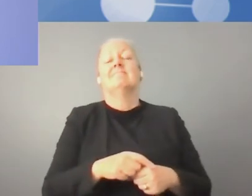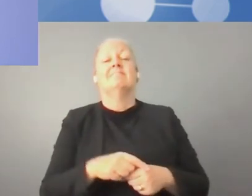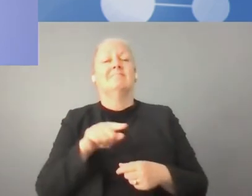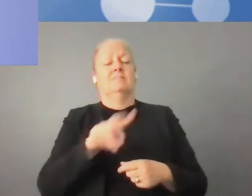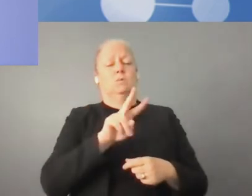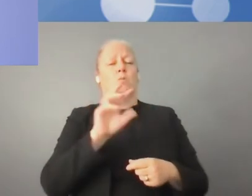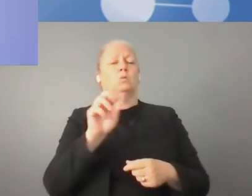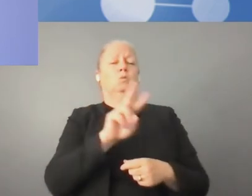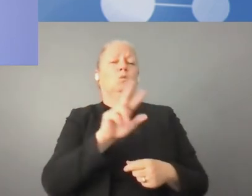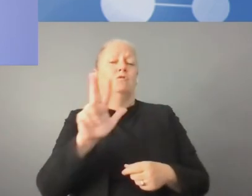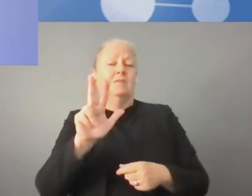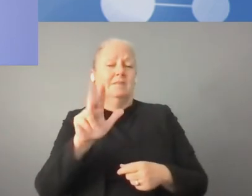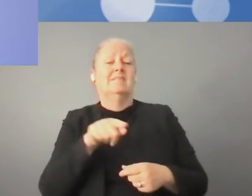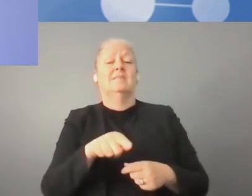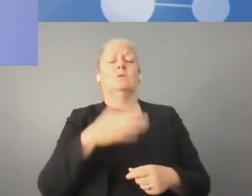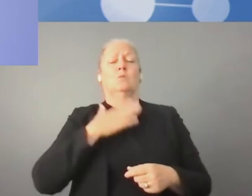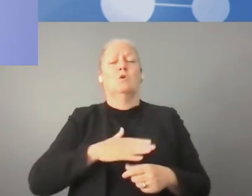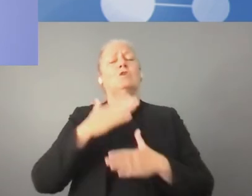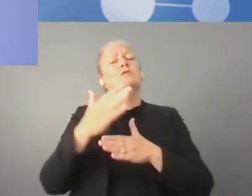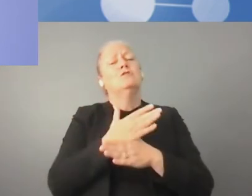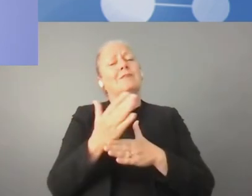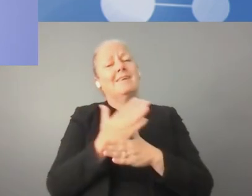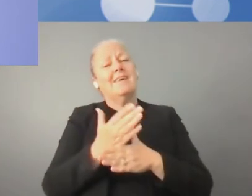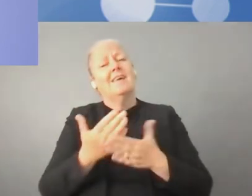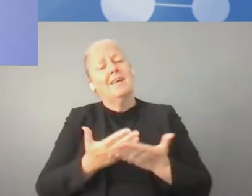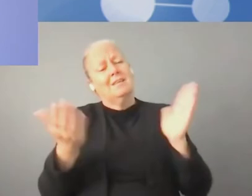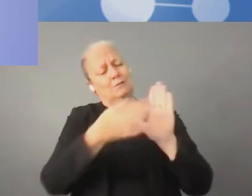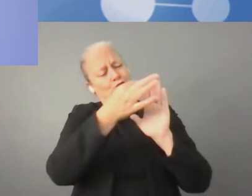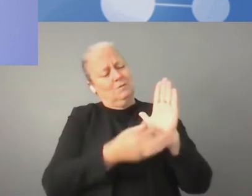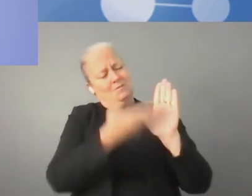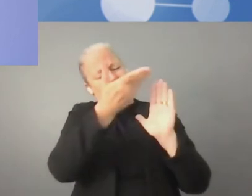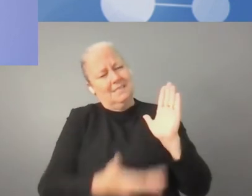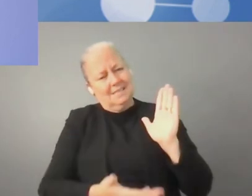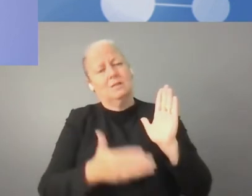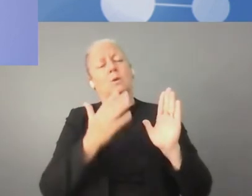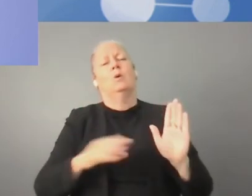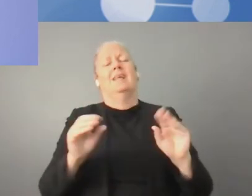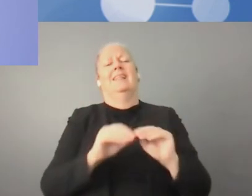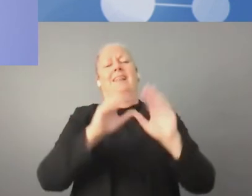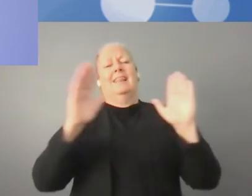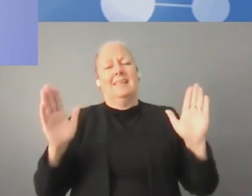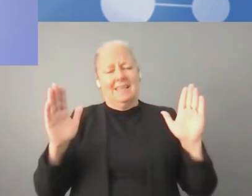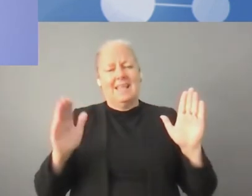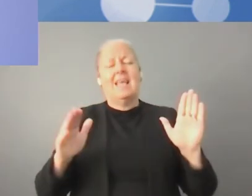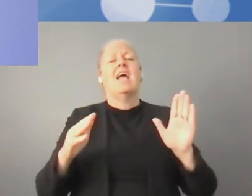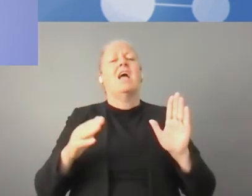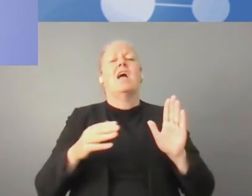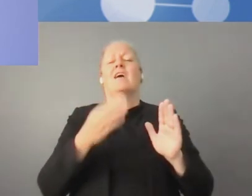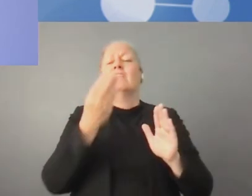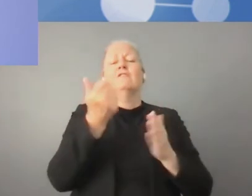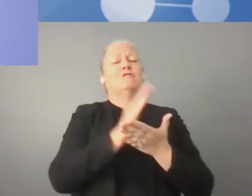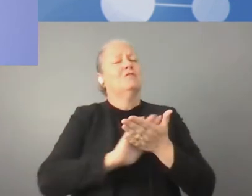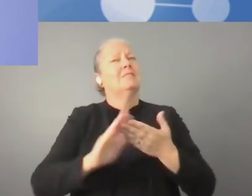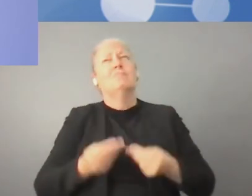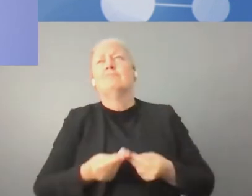全球的这个互联网联盟，这是一个 Global Digital Compact 的这么一个联合宣言，在这